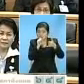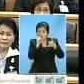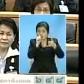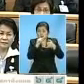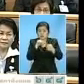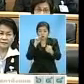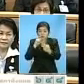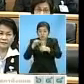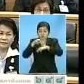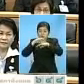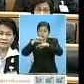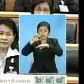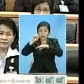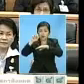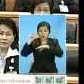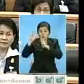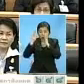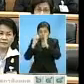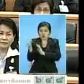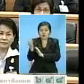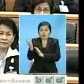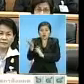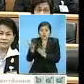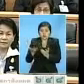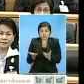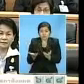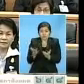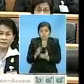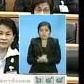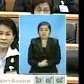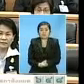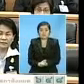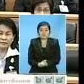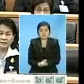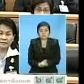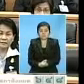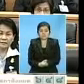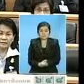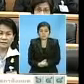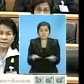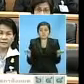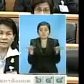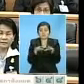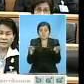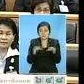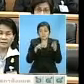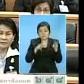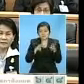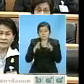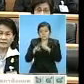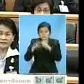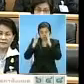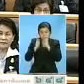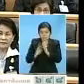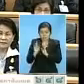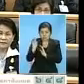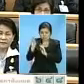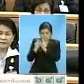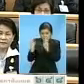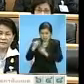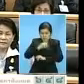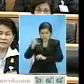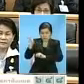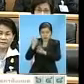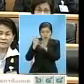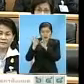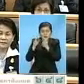มาะจะมาเป็นวุฒิสมาชิกอยู่แค่เพียงเท่านี้ล่ะหรืออันนี้ก็เป็นเรื่องธรรมดาของการสรรหาโดยบุคลากรเพียง7คน